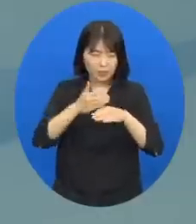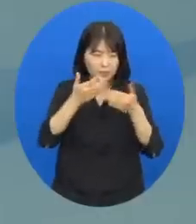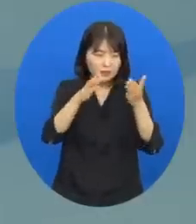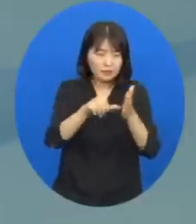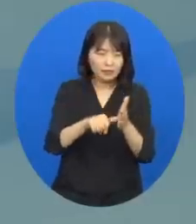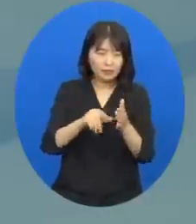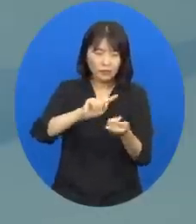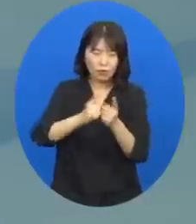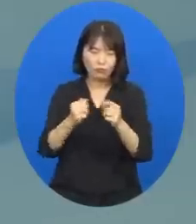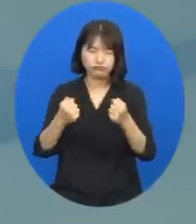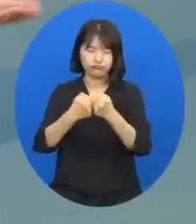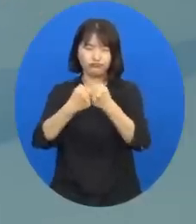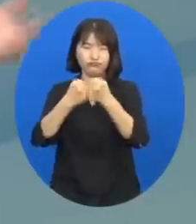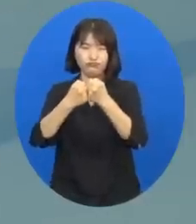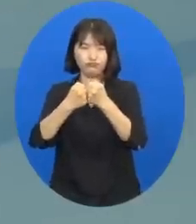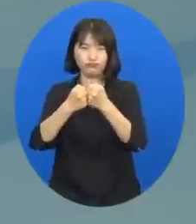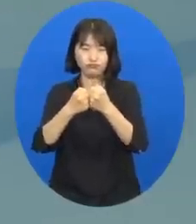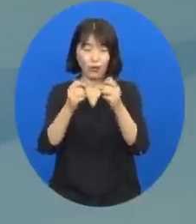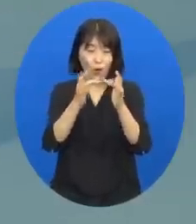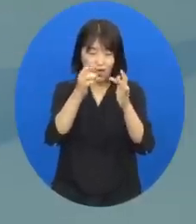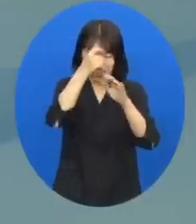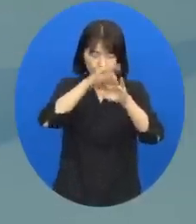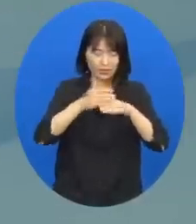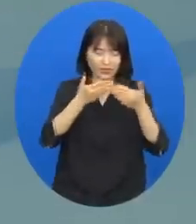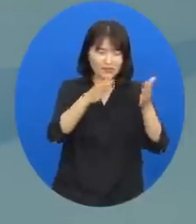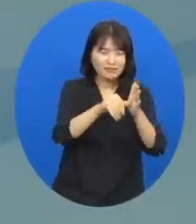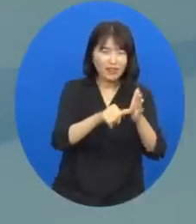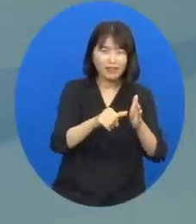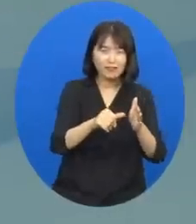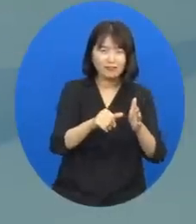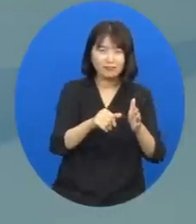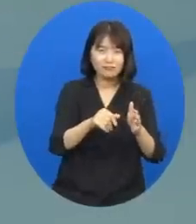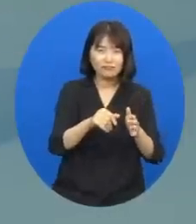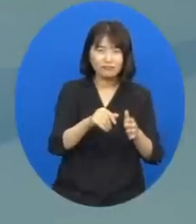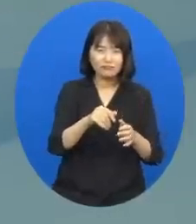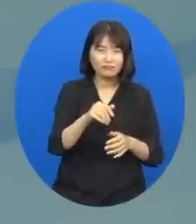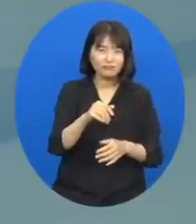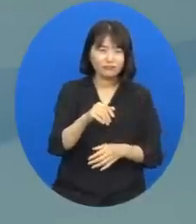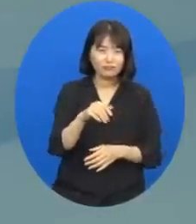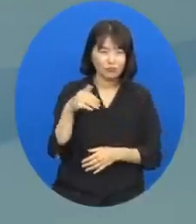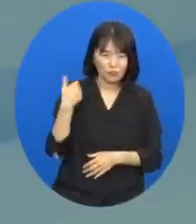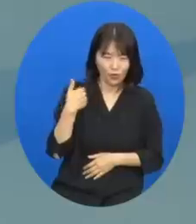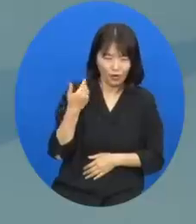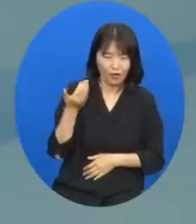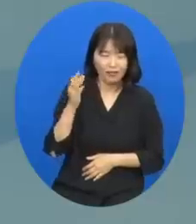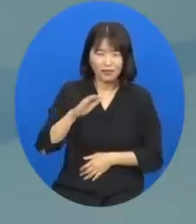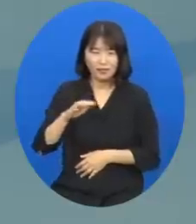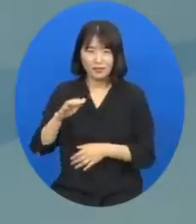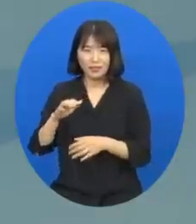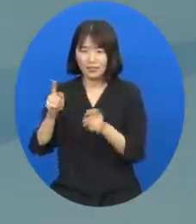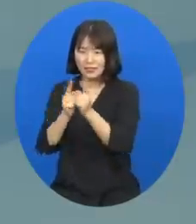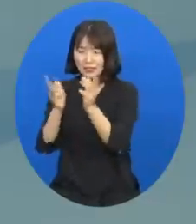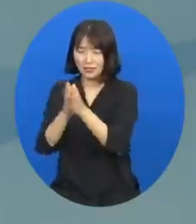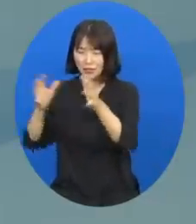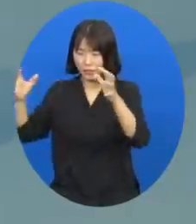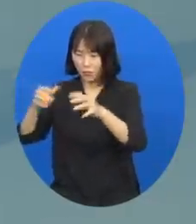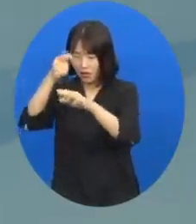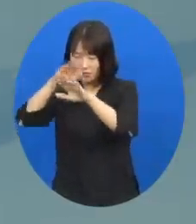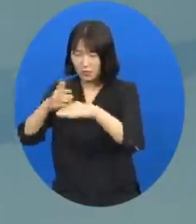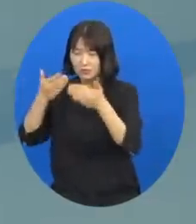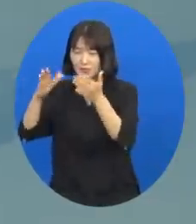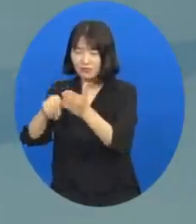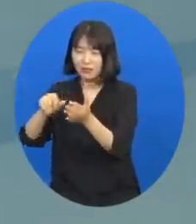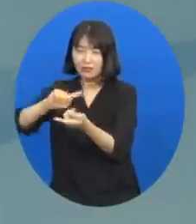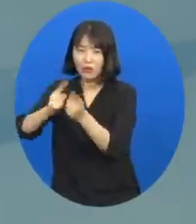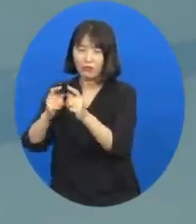본다는 거예요 온라인에선 그런 일이 없었는데 오프라인이 되니까 오해들이 머튼 역대 가 이룬다는 거에요 많진 않겠지만 종점 그렇다는 겁니다